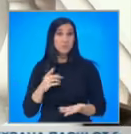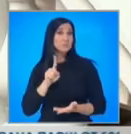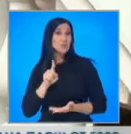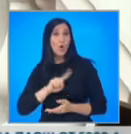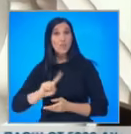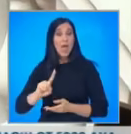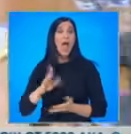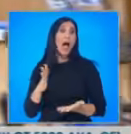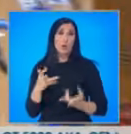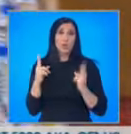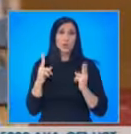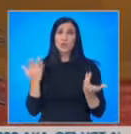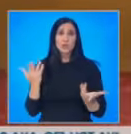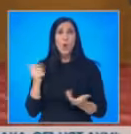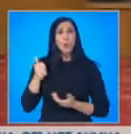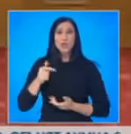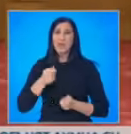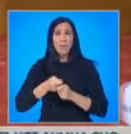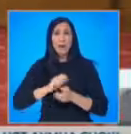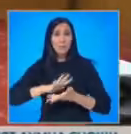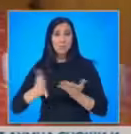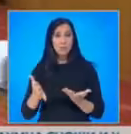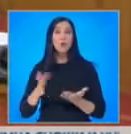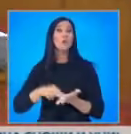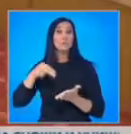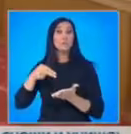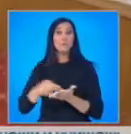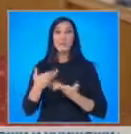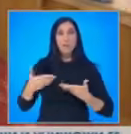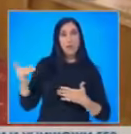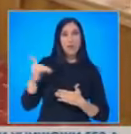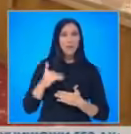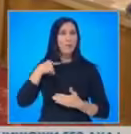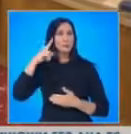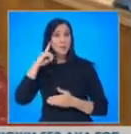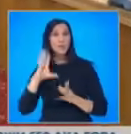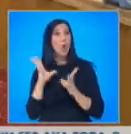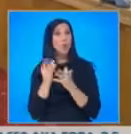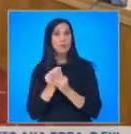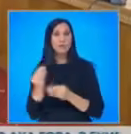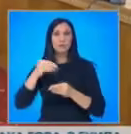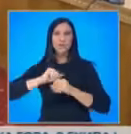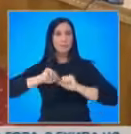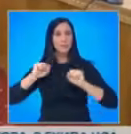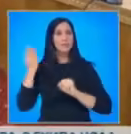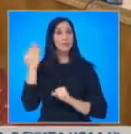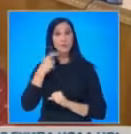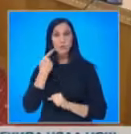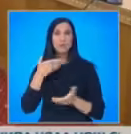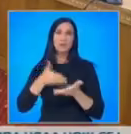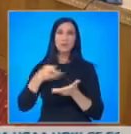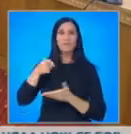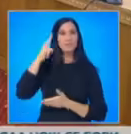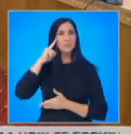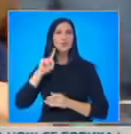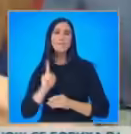утре решат да не правят мръсно на всички. Изправи се, ние идваме, Има такъв народ смятат, че ги обединява участието им в протестите миналата година и заради това смятат, че могат